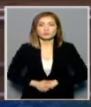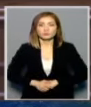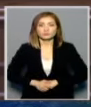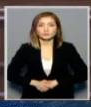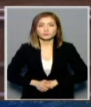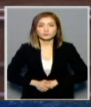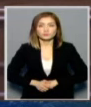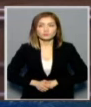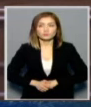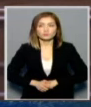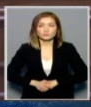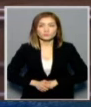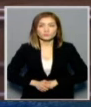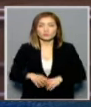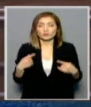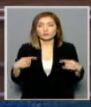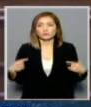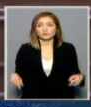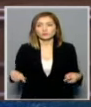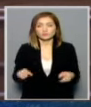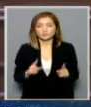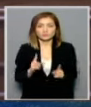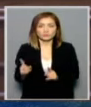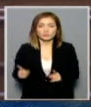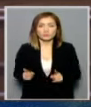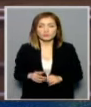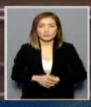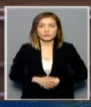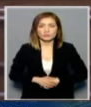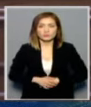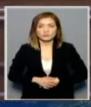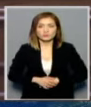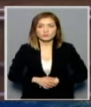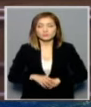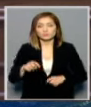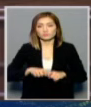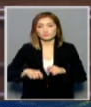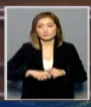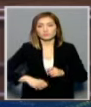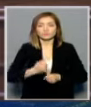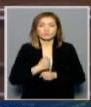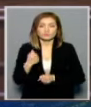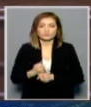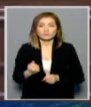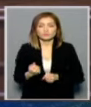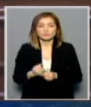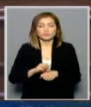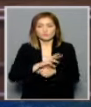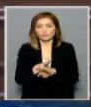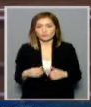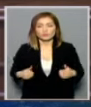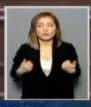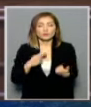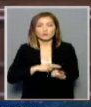есірткінің синтетикалық және өзге жаңа түрлерін анықтайтын экспресс зерттеу құралдарымен қамтамасыз